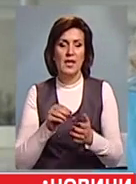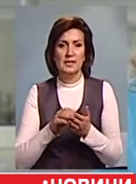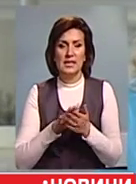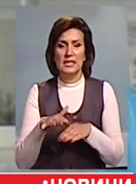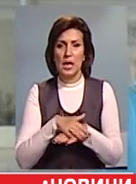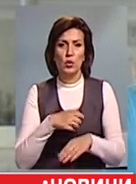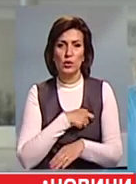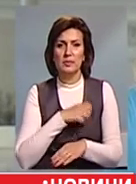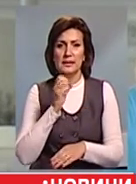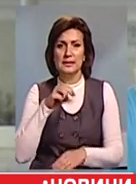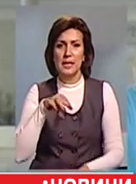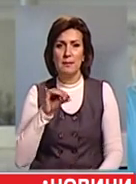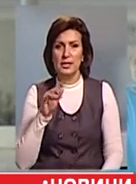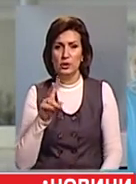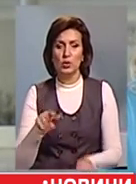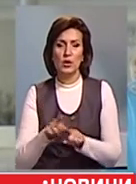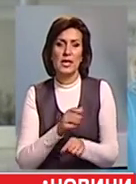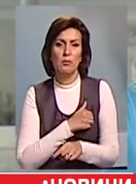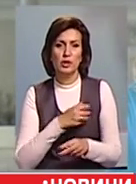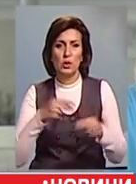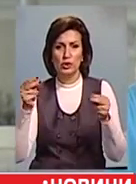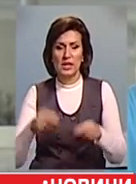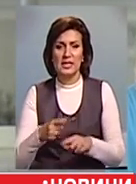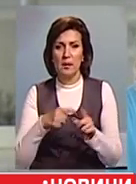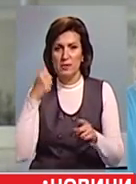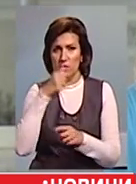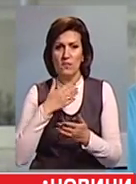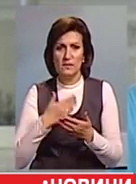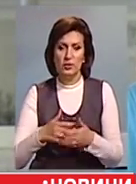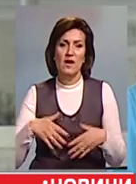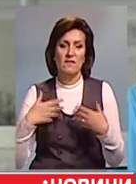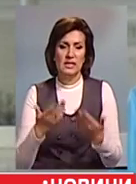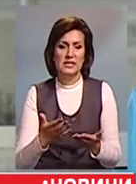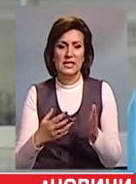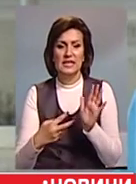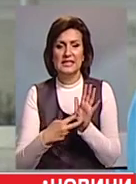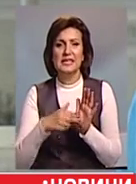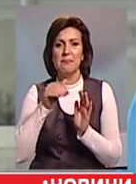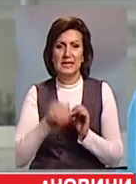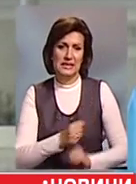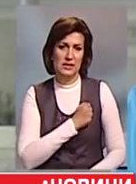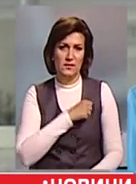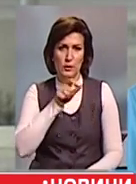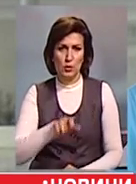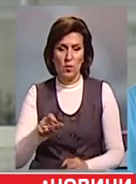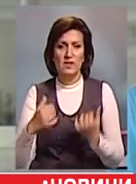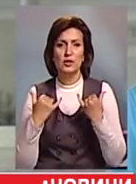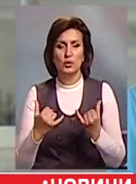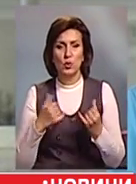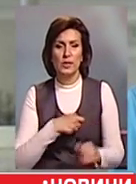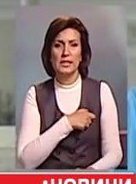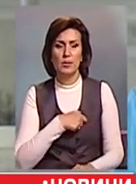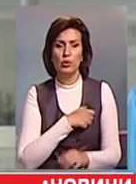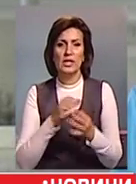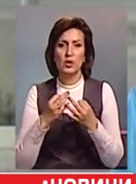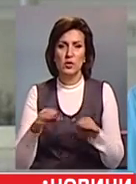народного депутата Семена Семенченка, таке бажання заключити контракт на півроку вже висловили майже 7 тисяч військових. І сьогодні